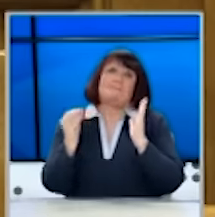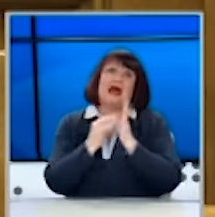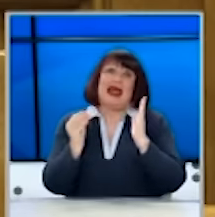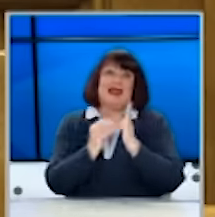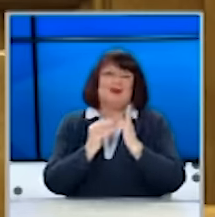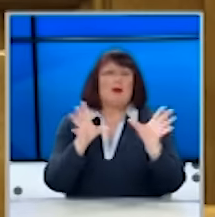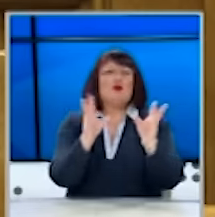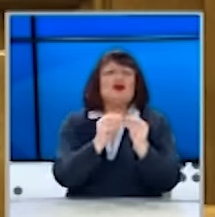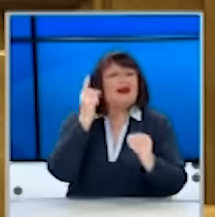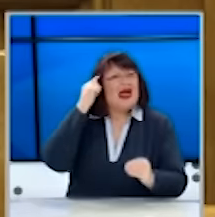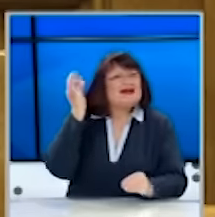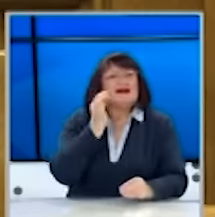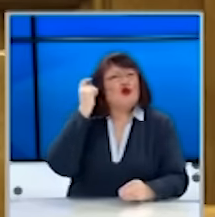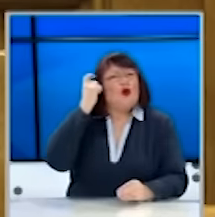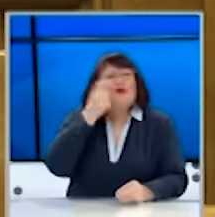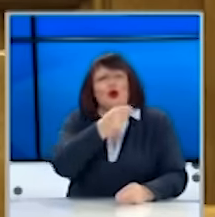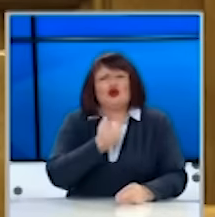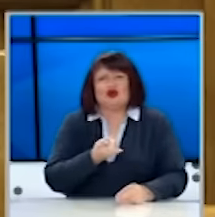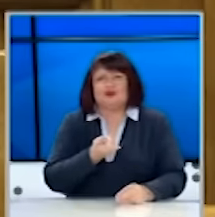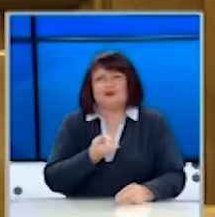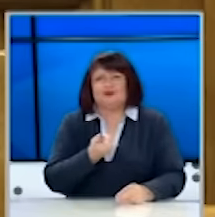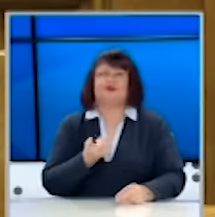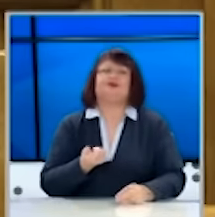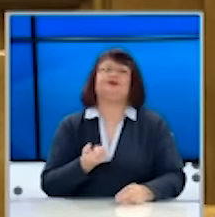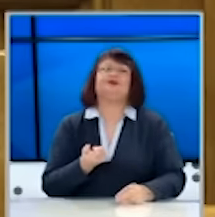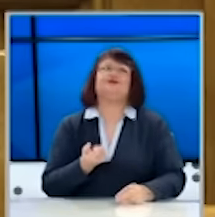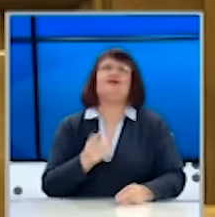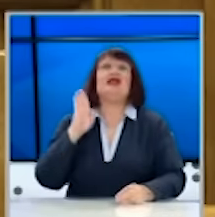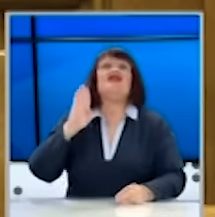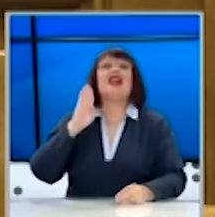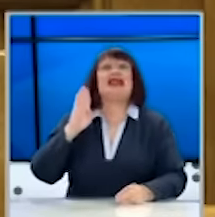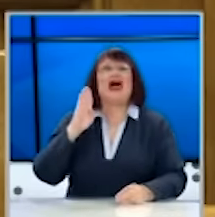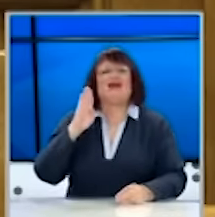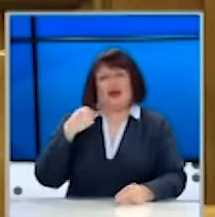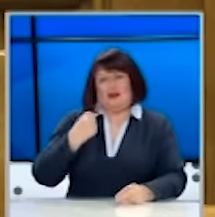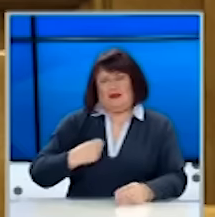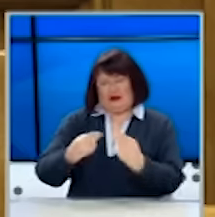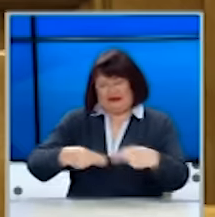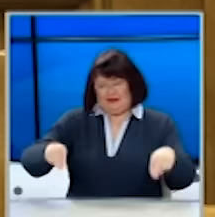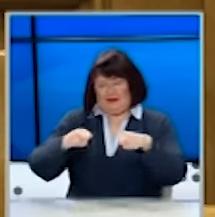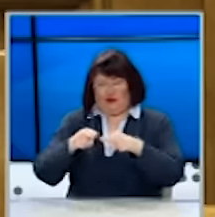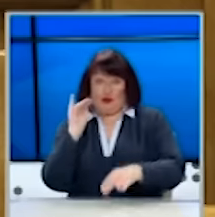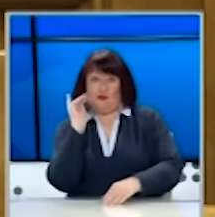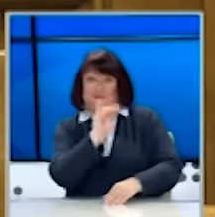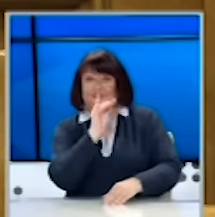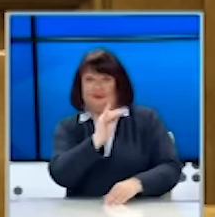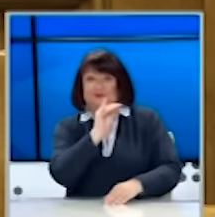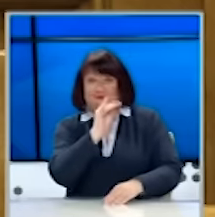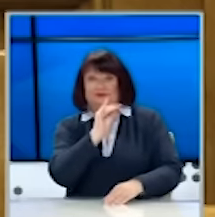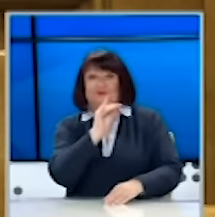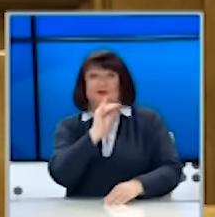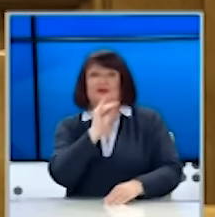σας. Εδώ και χρόνια το Κοινοτικό Συμβούλιο Βαρνάβα σας ζητά να τοποθετήσετε